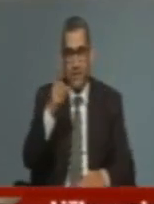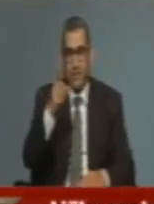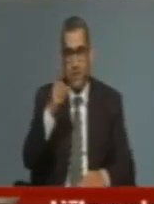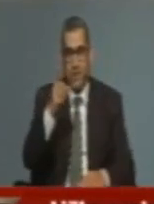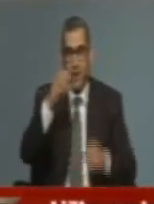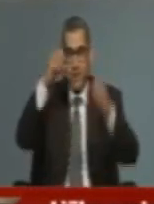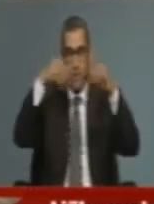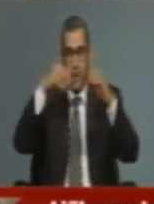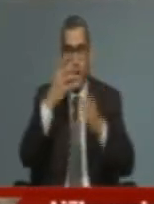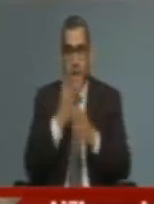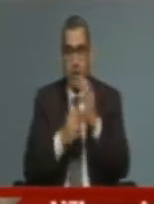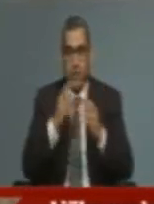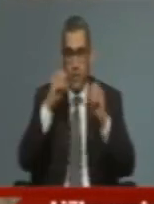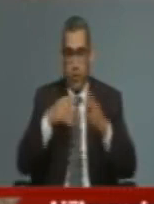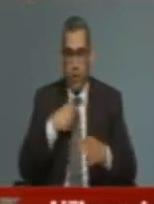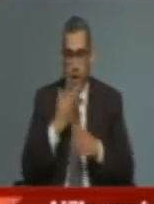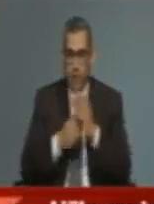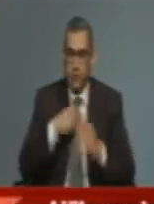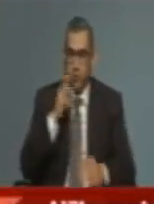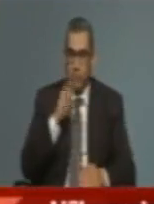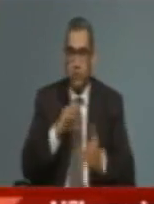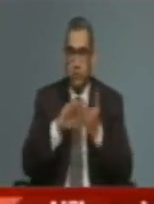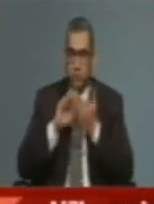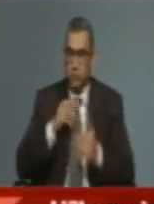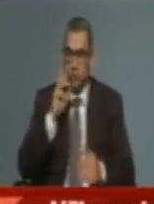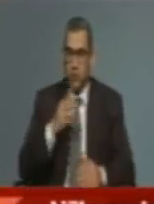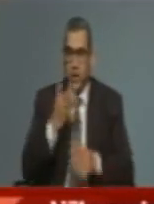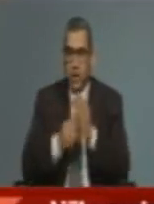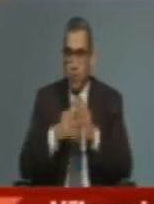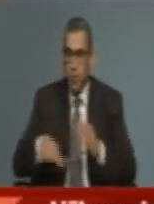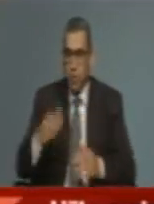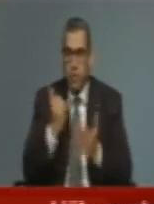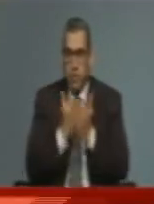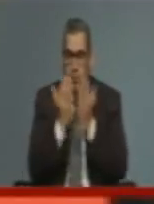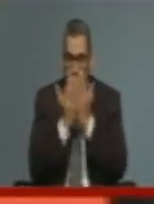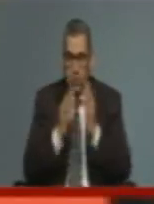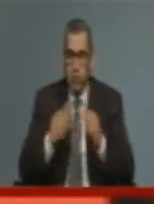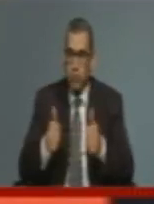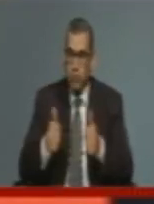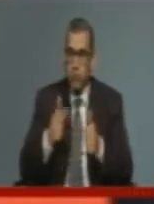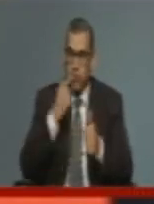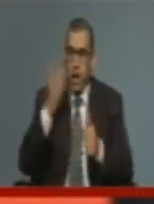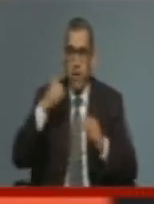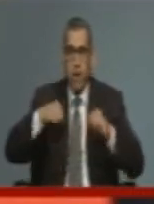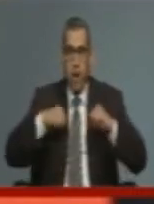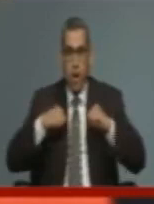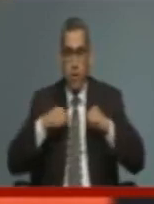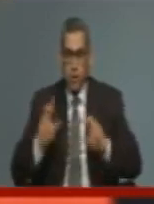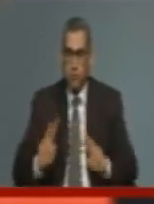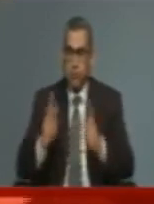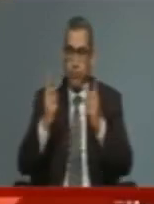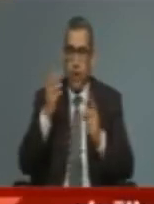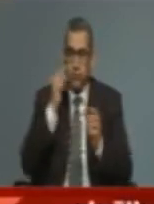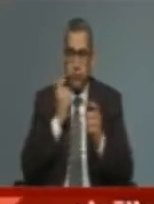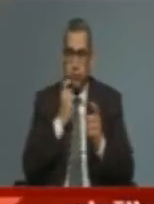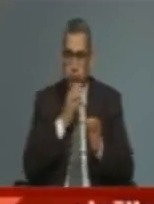أولادنا، يعني إحنا لقينا في تغيير فعلا. الأولاد اهتموا بالدراسة والرياضة وكمان بقوا حريصين ان صورهم